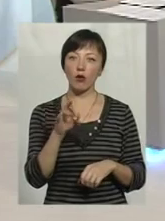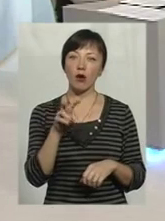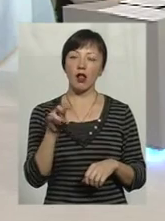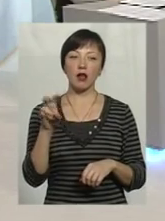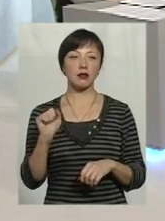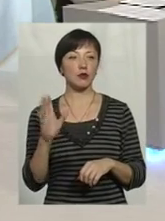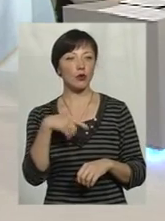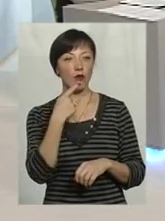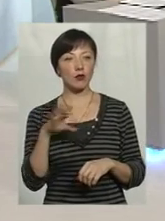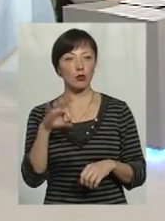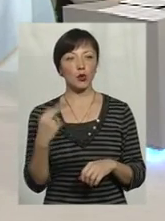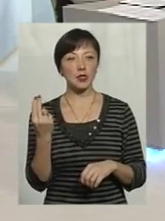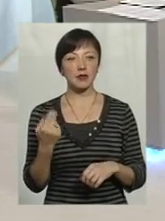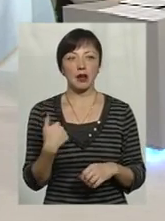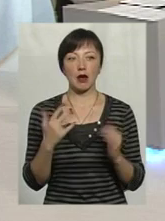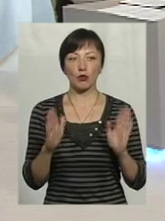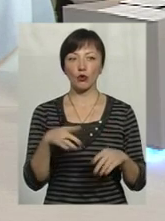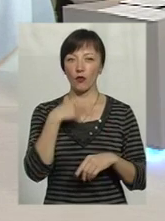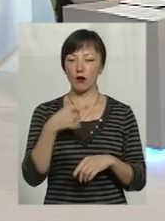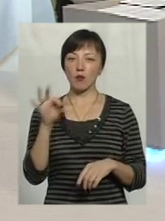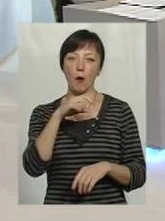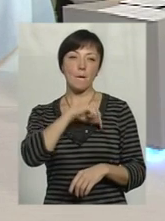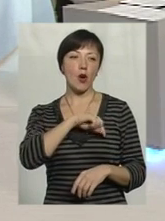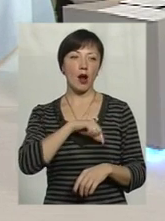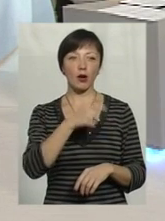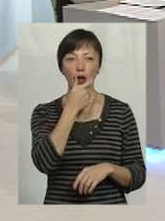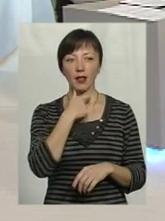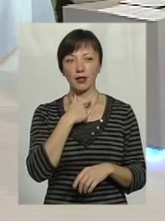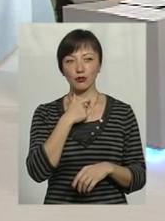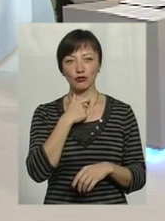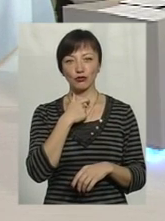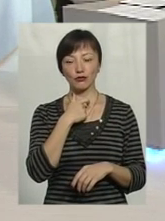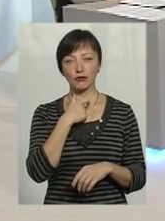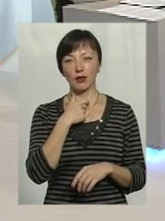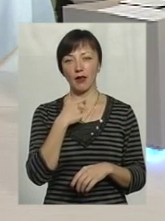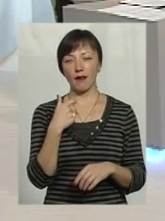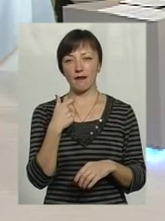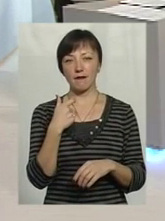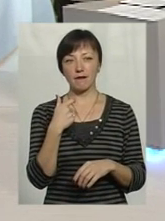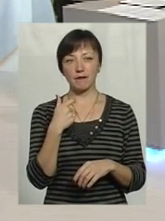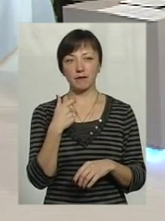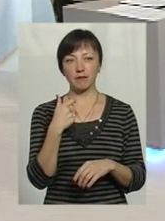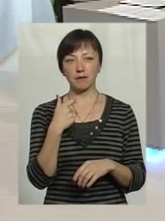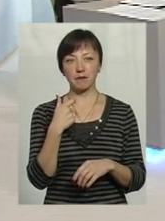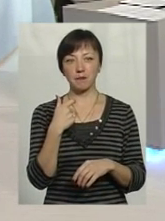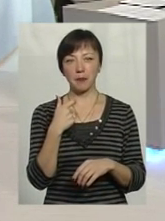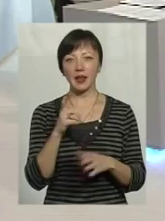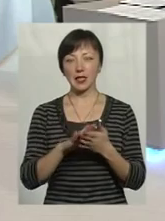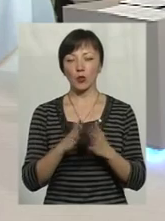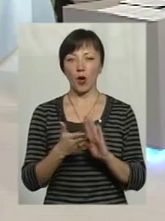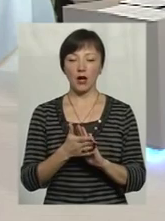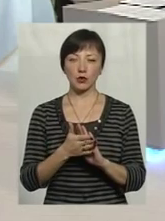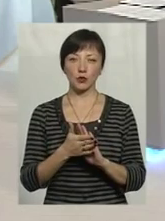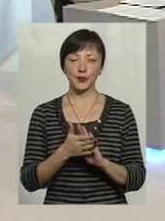про цифри, а я буду говорити про морально-етичний фон цих надбань і цих